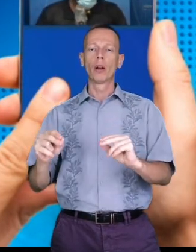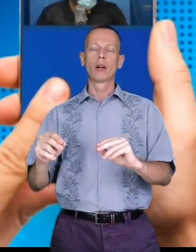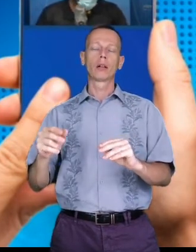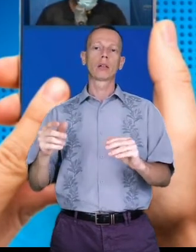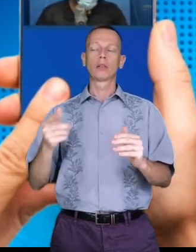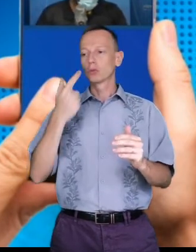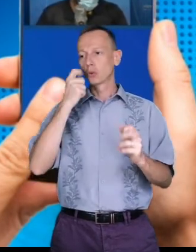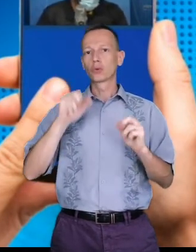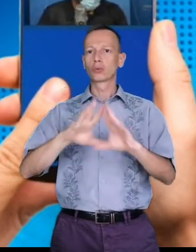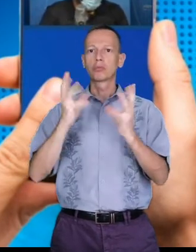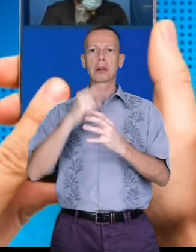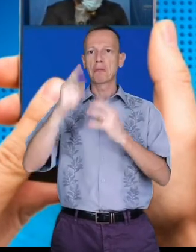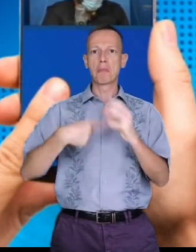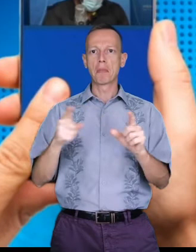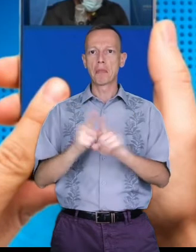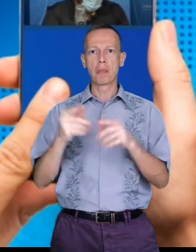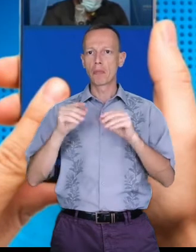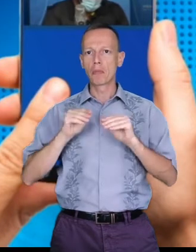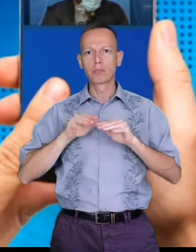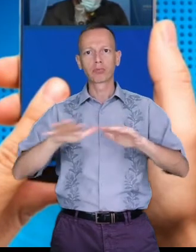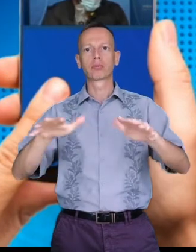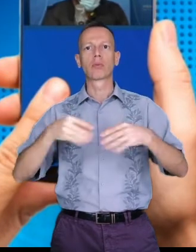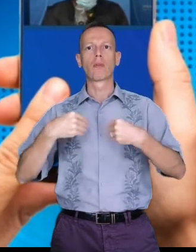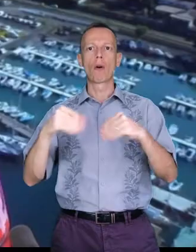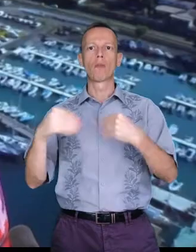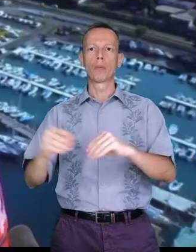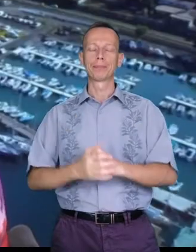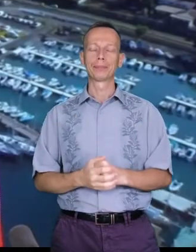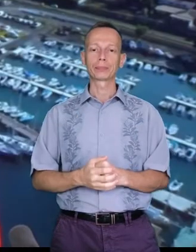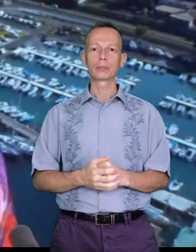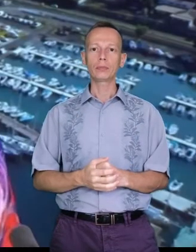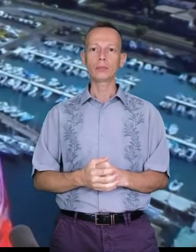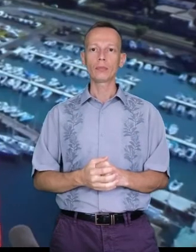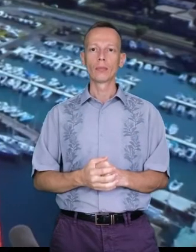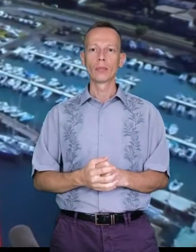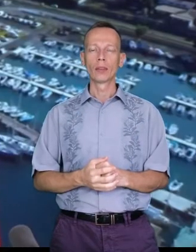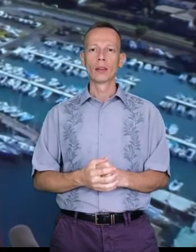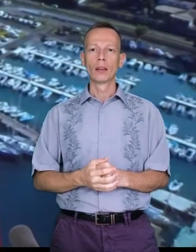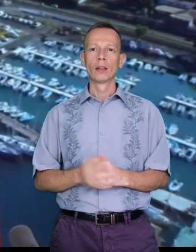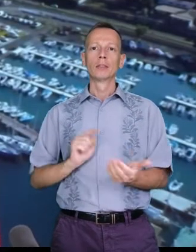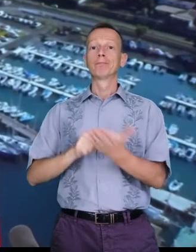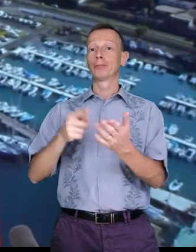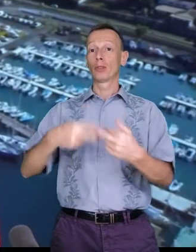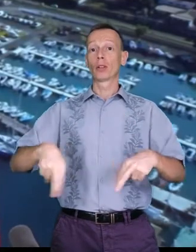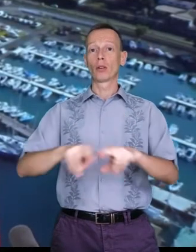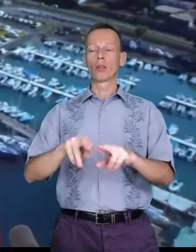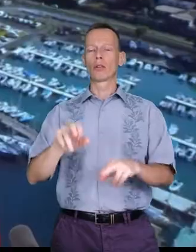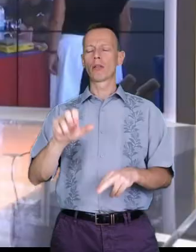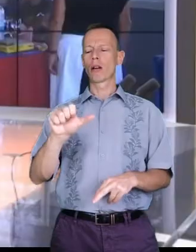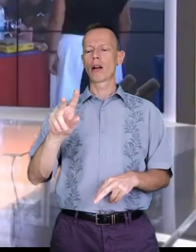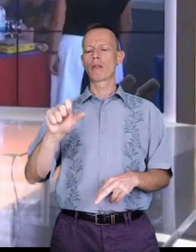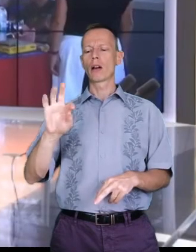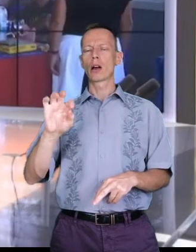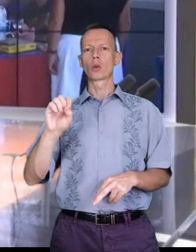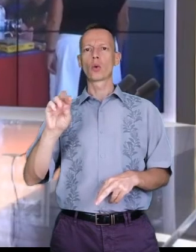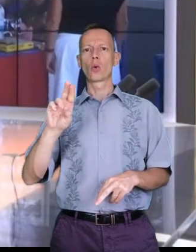partout dans le monde sera le véhicule qui sera le véhicule utilisé. C'est considéré comme l'école de la deuxième chance. À